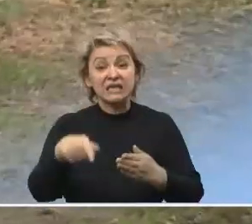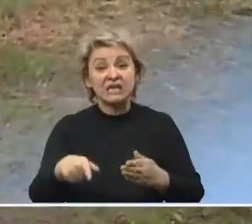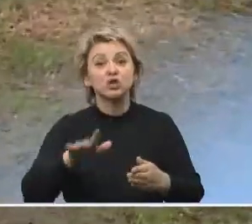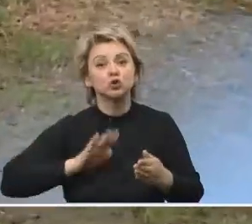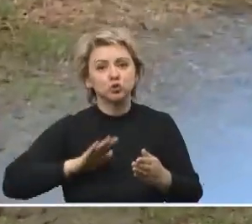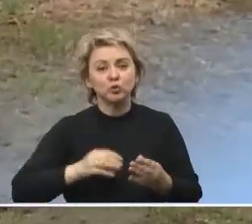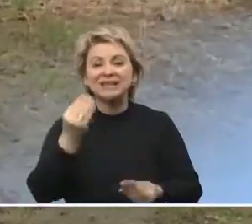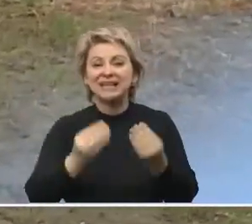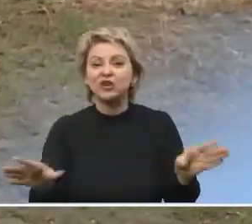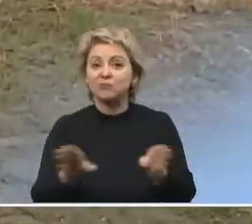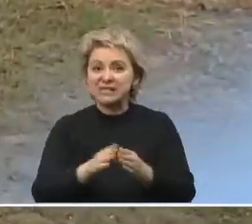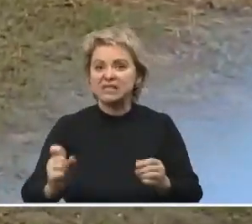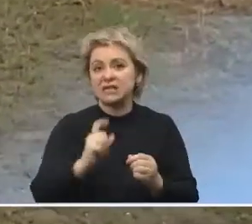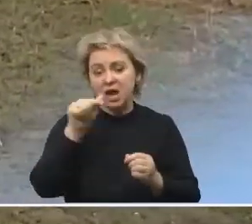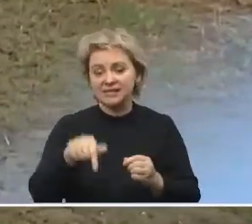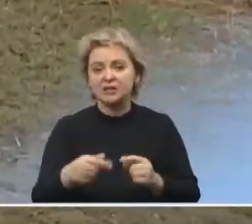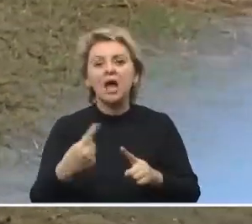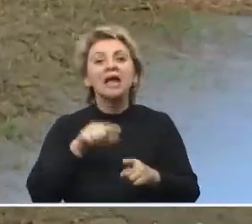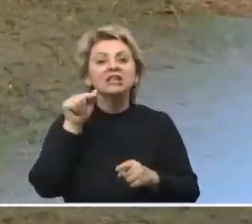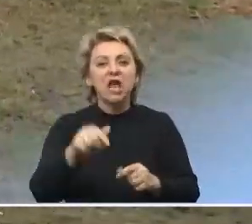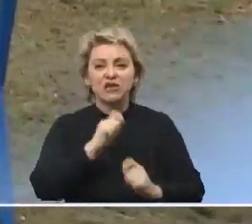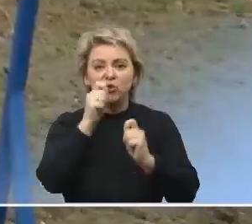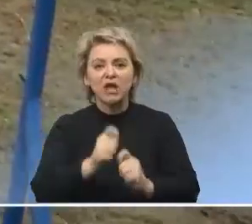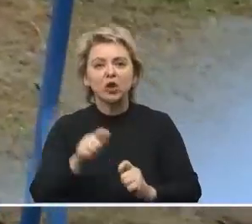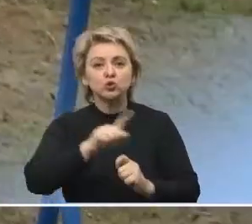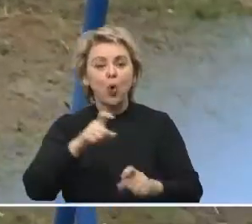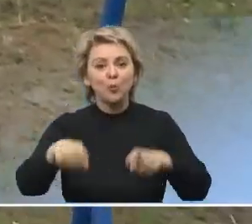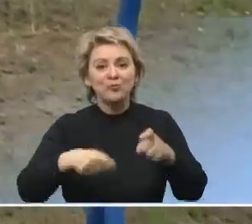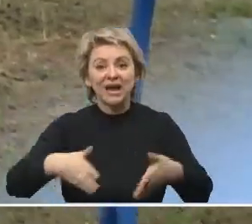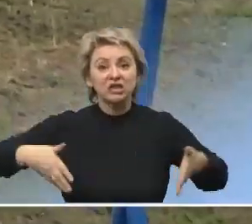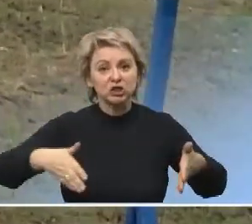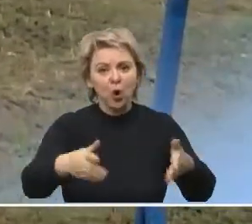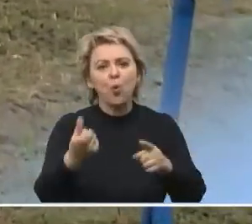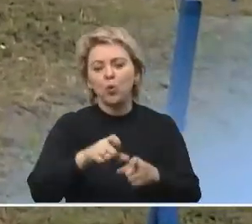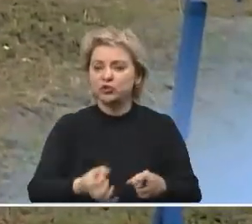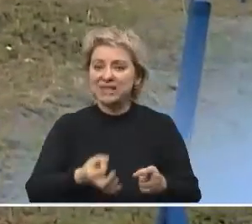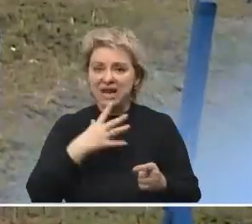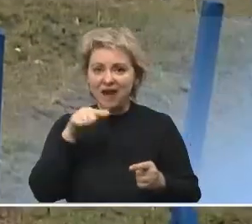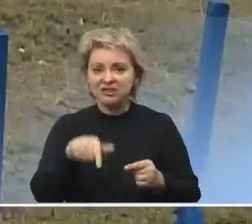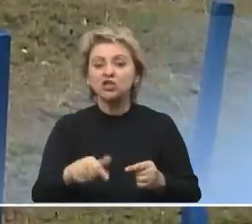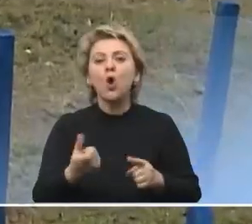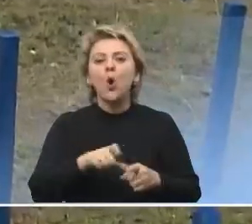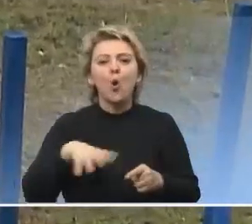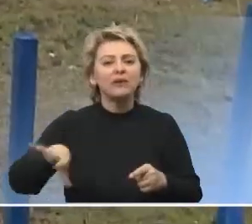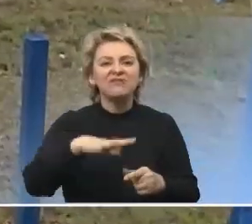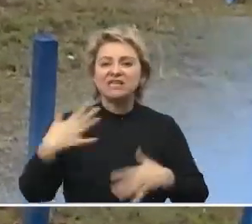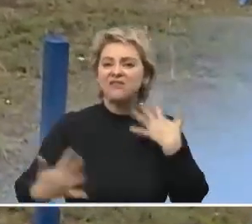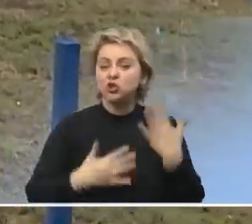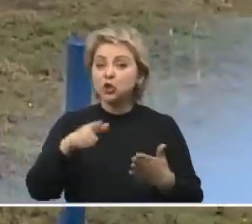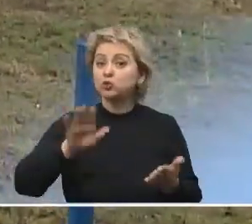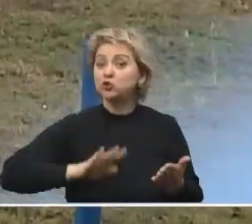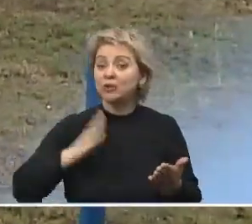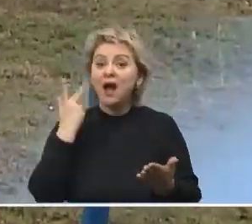его ждут игры с хозяйкой. Для него награда то, что он бегает по трассе. Ему это очень нравится. То есть он весь в ажиотаже, он